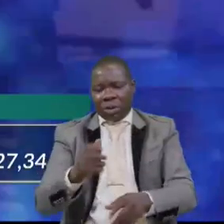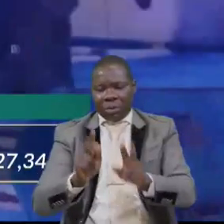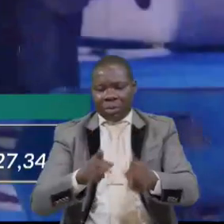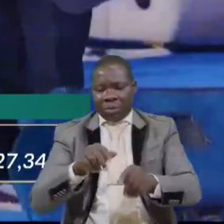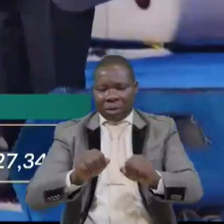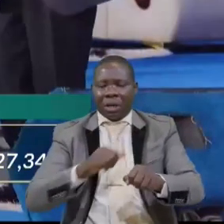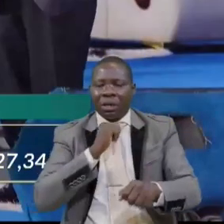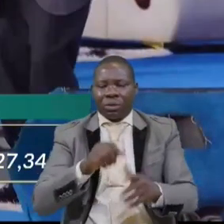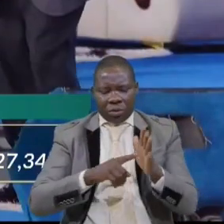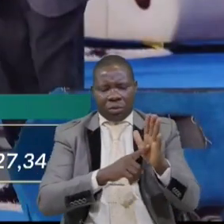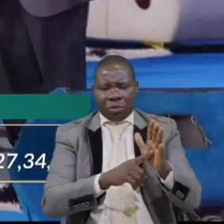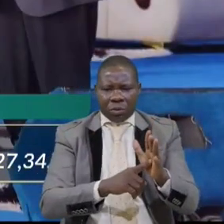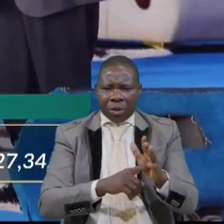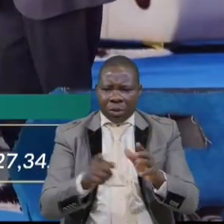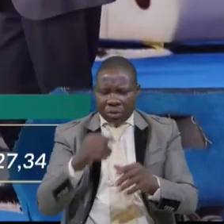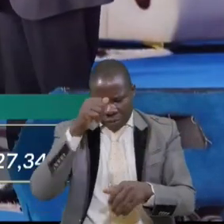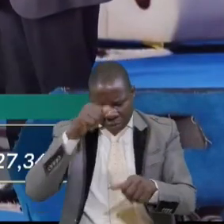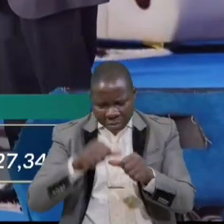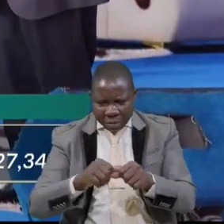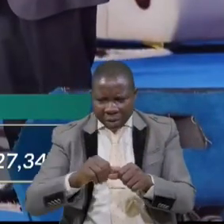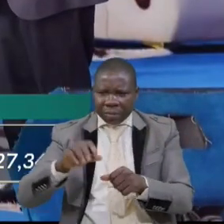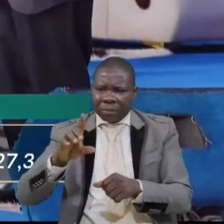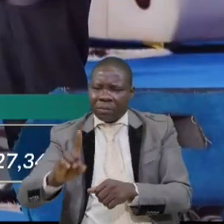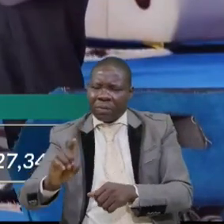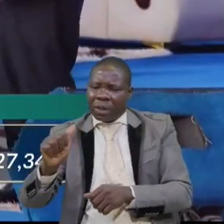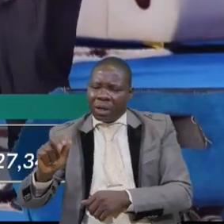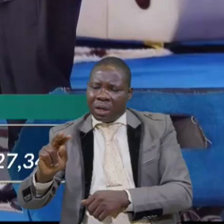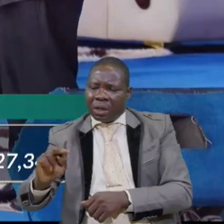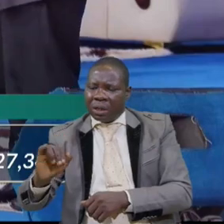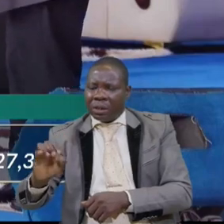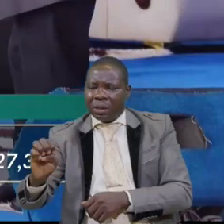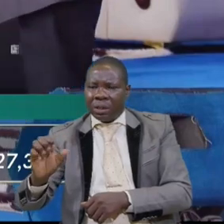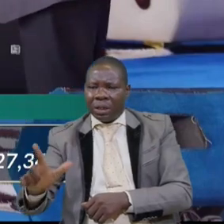Shadrach, Meshach et Abednego.